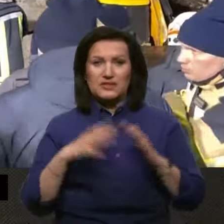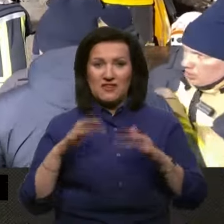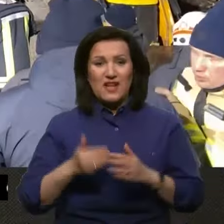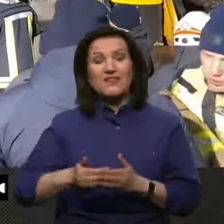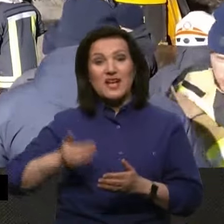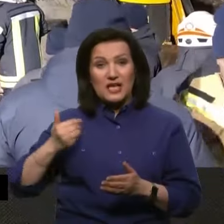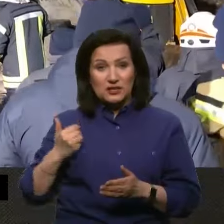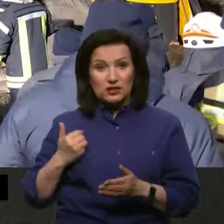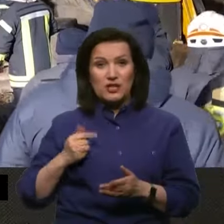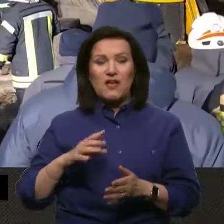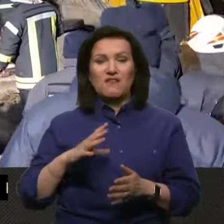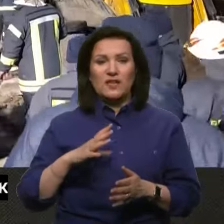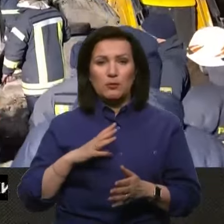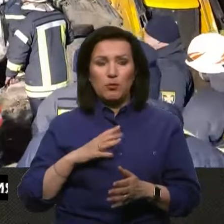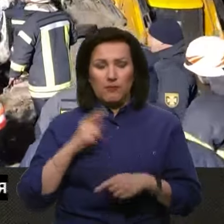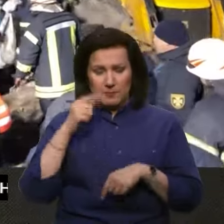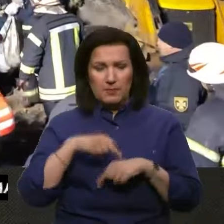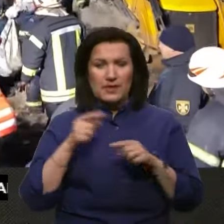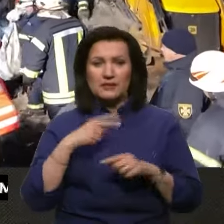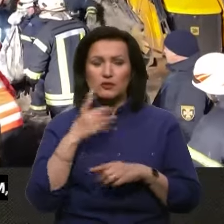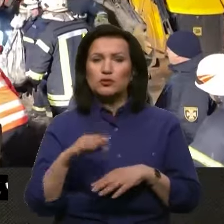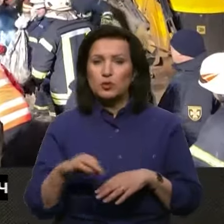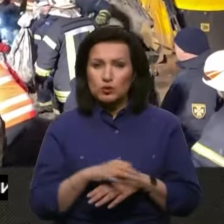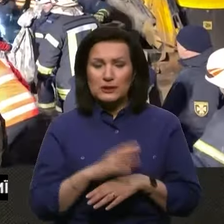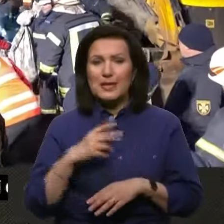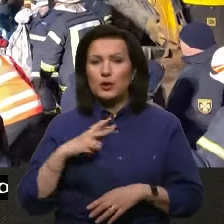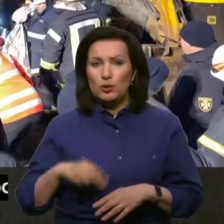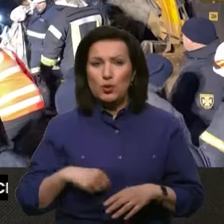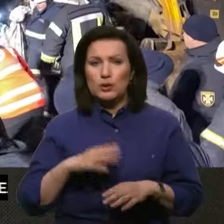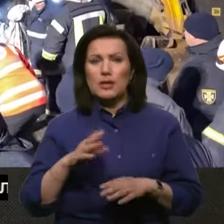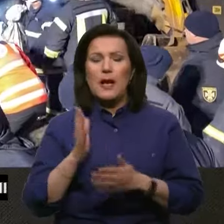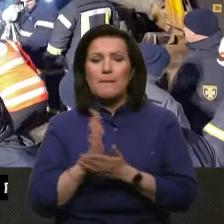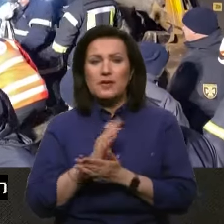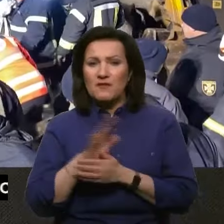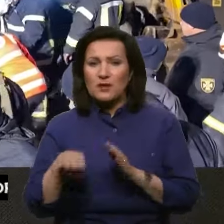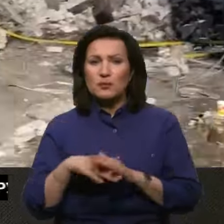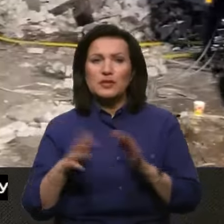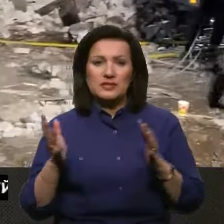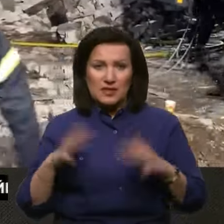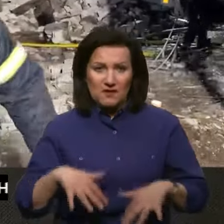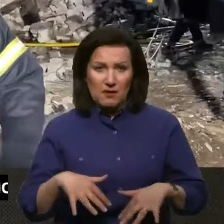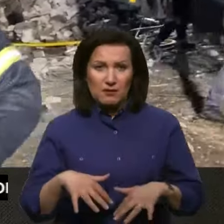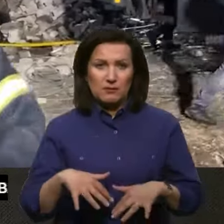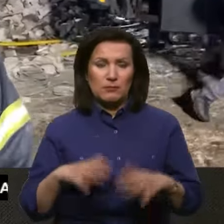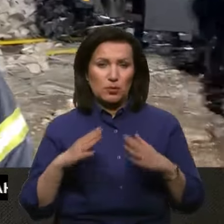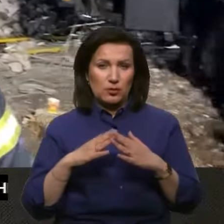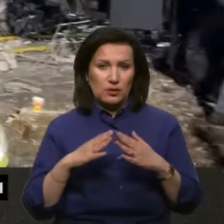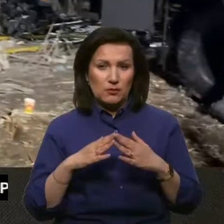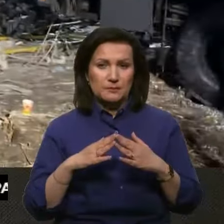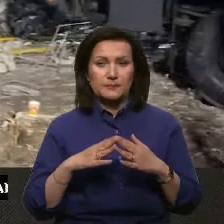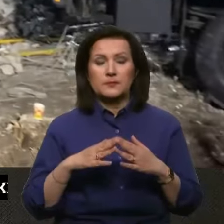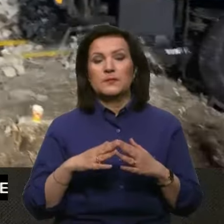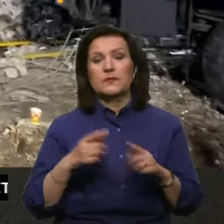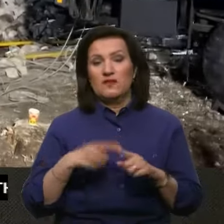завалів раніше. Він був при тямі і повідомив, що його дружина та донька ще перебувають під обваленим будинком. У